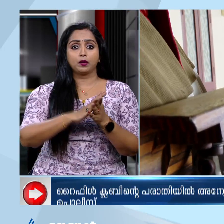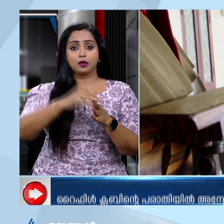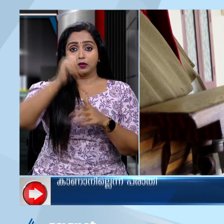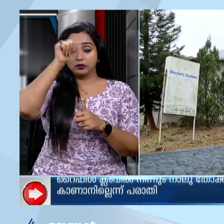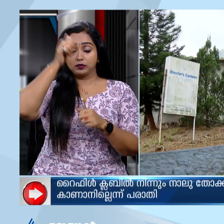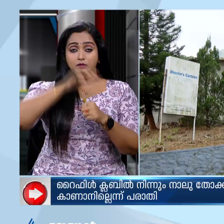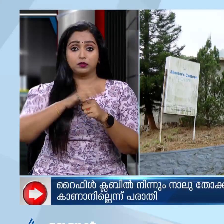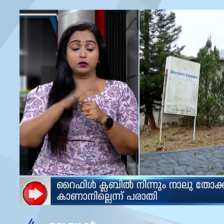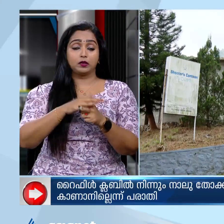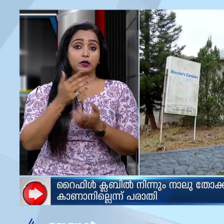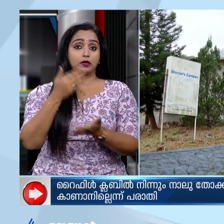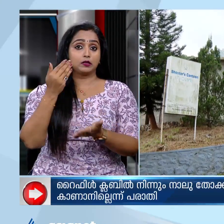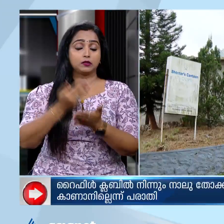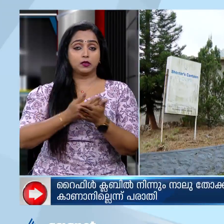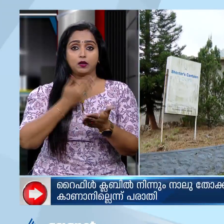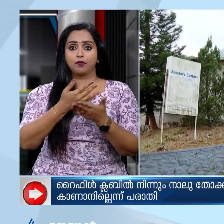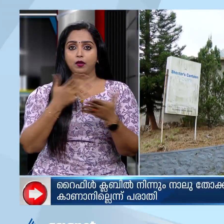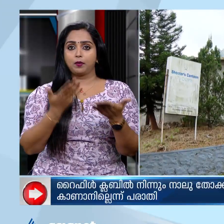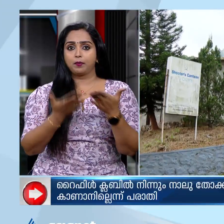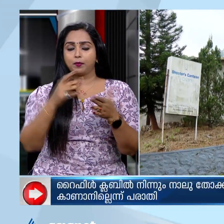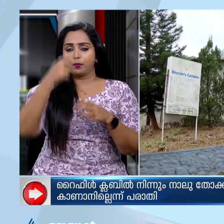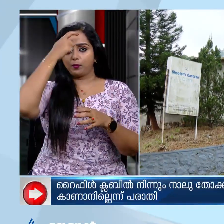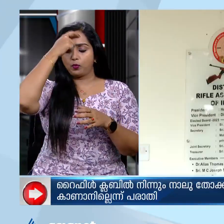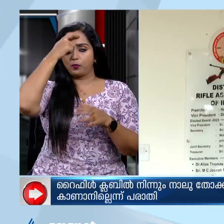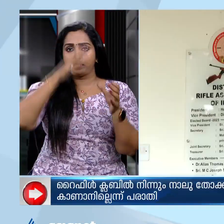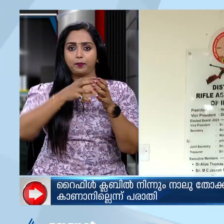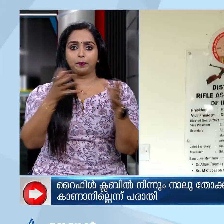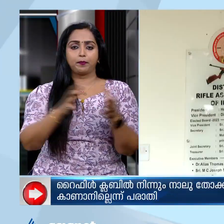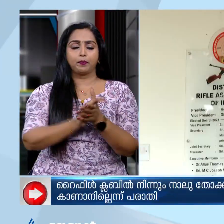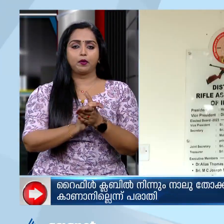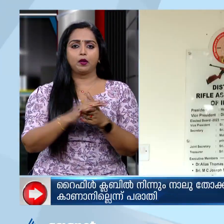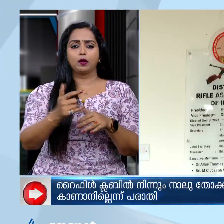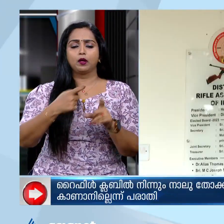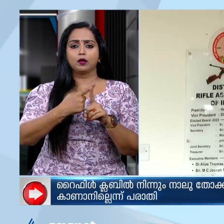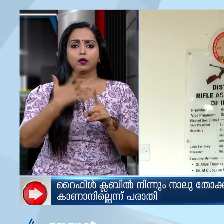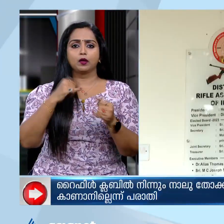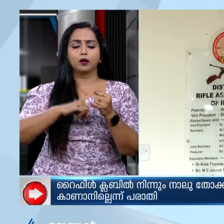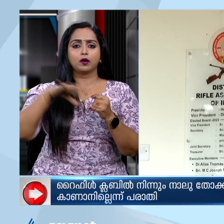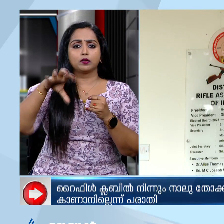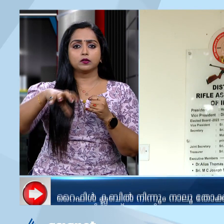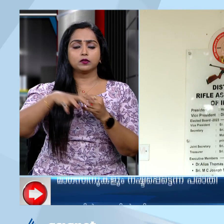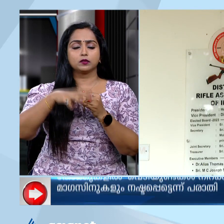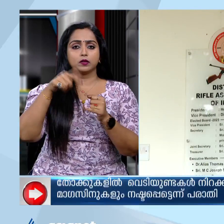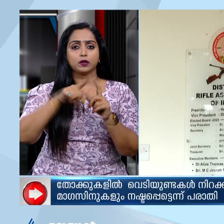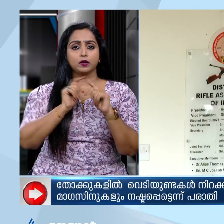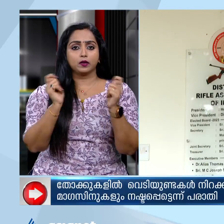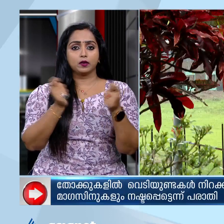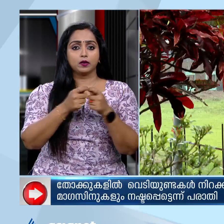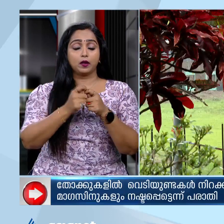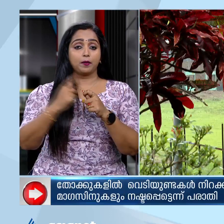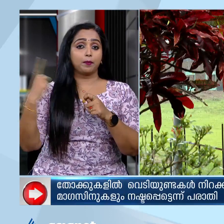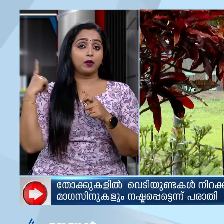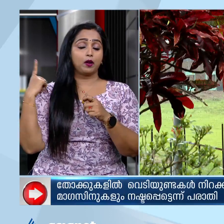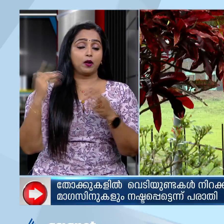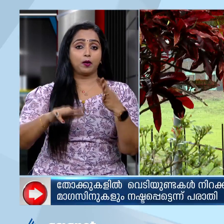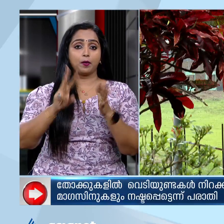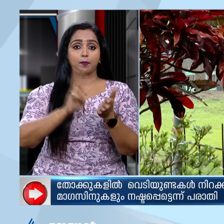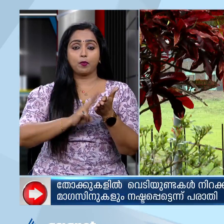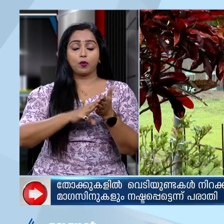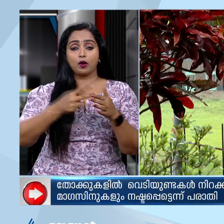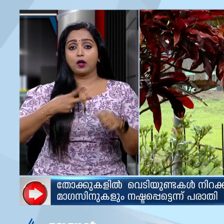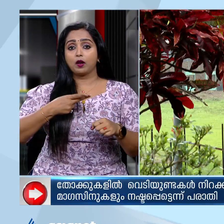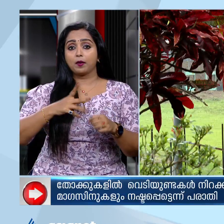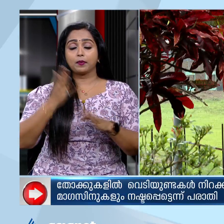ഭീഷണിയാണ്. കേരള സ്റ്റേറ്റ് റൈഫിൾ അസോസിയേഷന്റെ നിലവിലെ സംസ്ഥാന സെക്രട്ടറിയായ VC ജെയിംസിന്റെ നേതൃത്വത്തിലുണ്ടായിരുന്ന മുട്ടം റൈഫിൾ ക്ലബിലെ